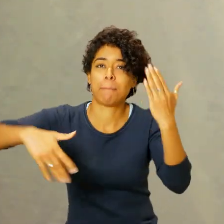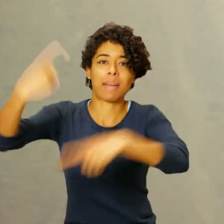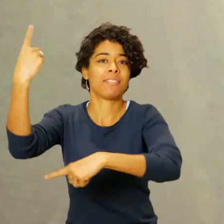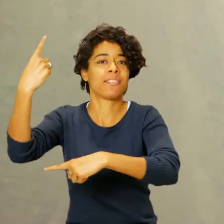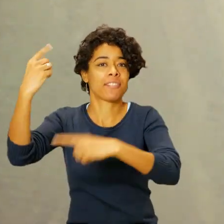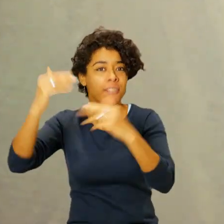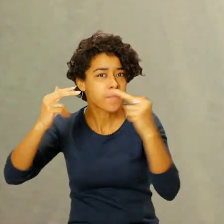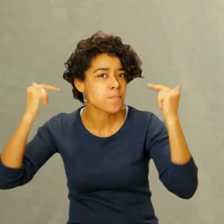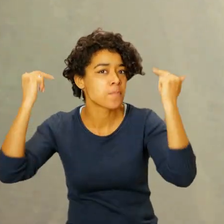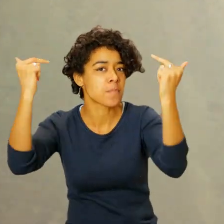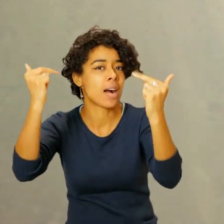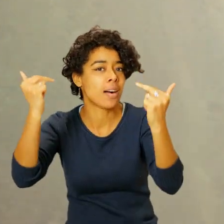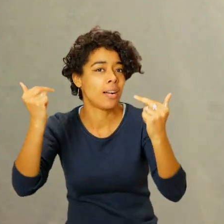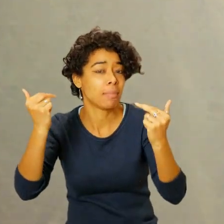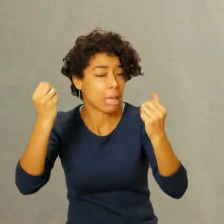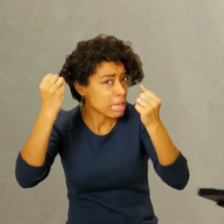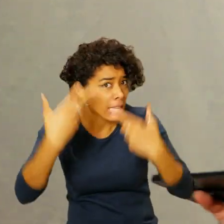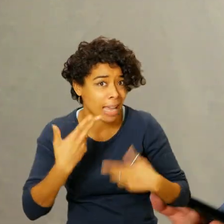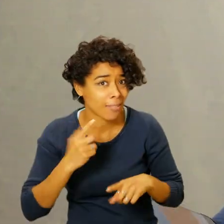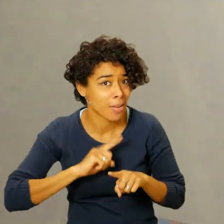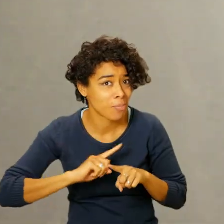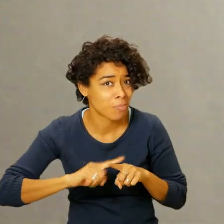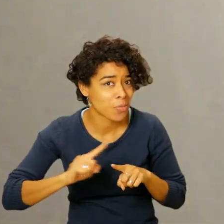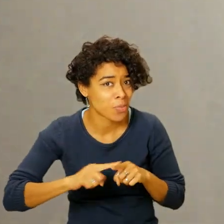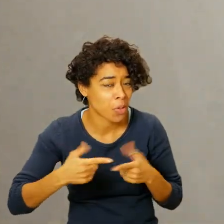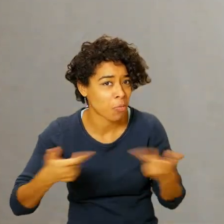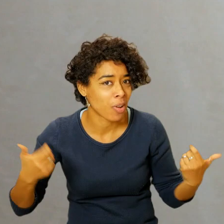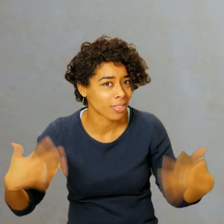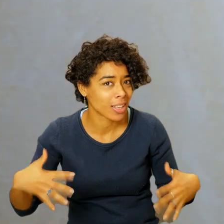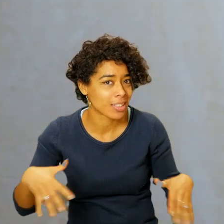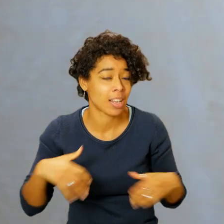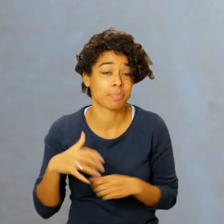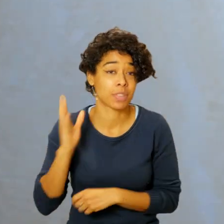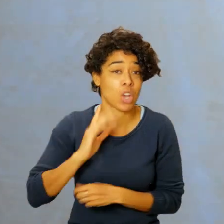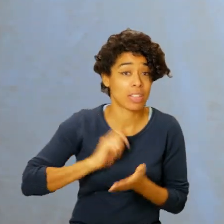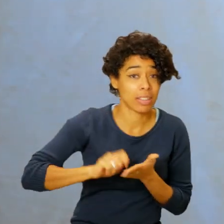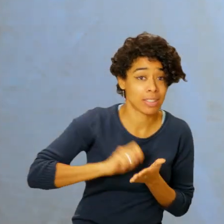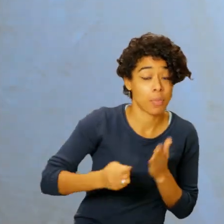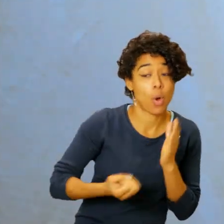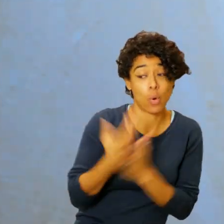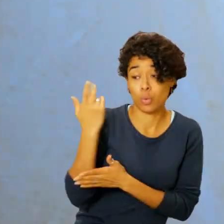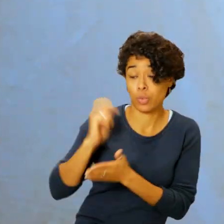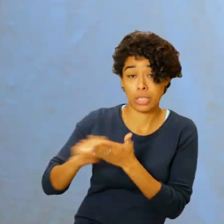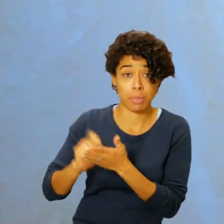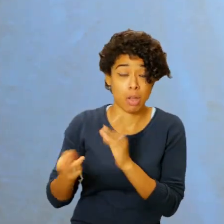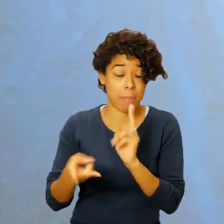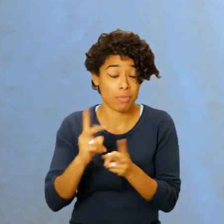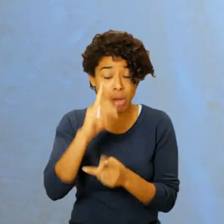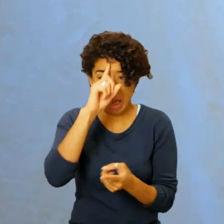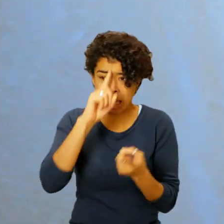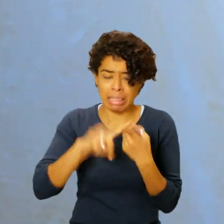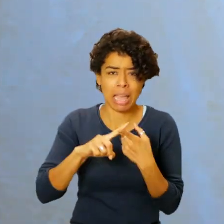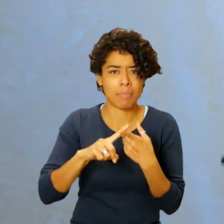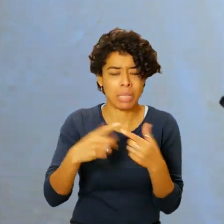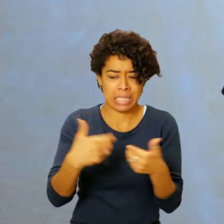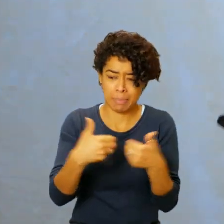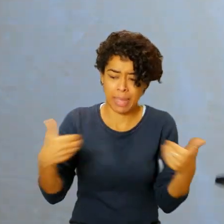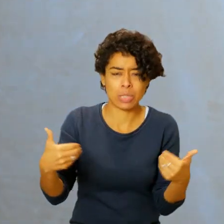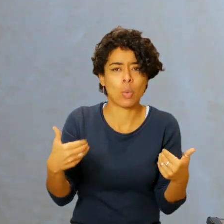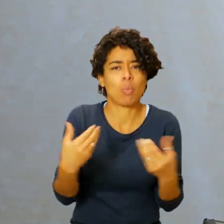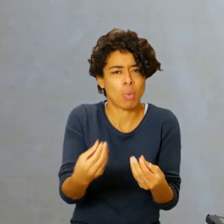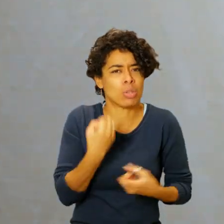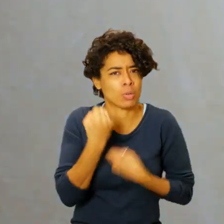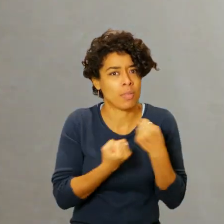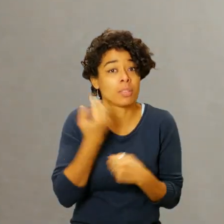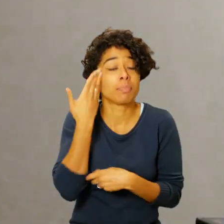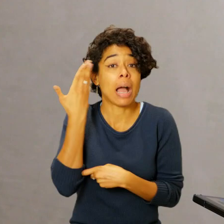les Écritures que c'est arrivé plusieurs fois, que ce soit dans l'Ancien ou Nouveau Testament, il y a des sujets de séparation qui peuvent être parfois douloureux, mais qui sont dans le